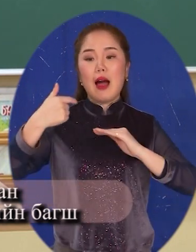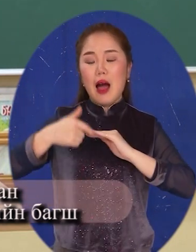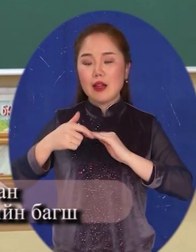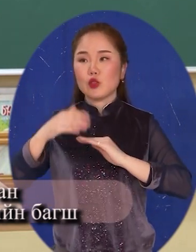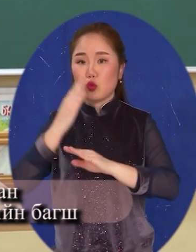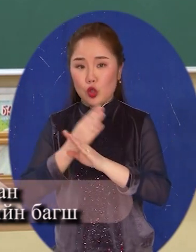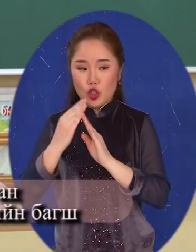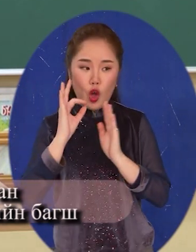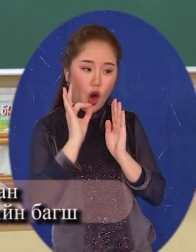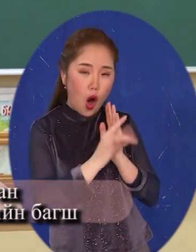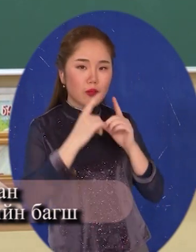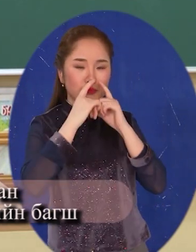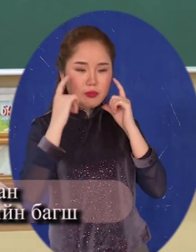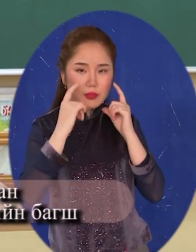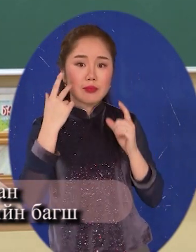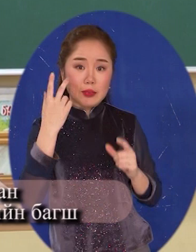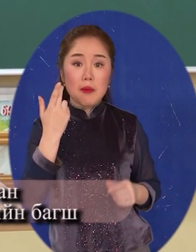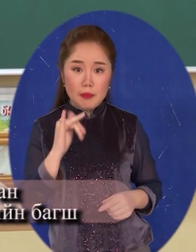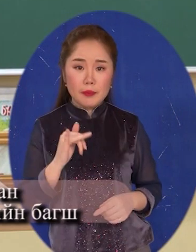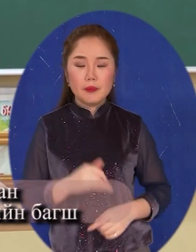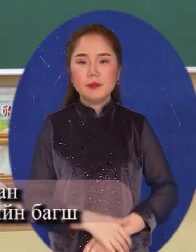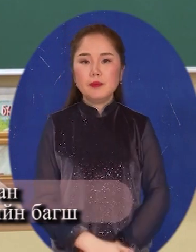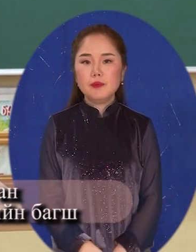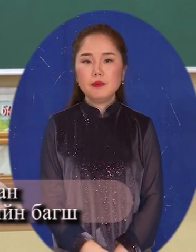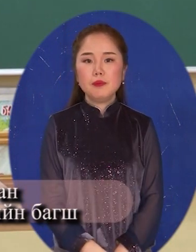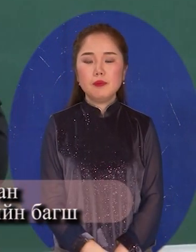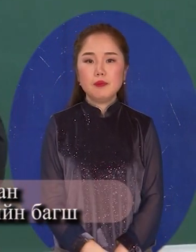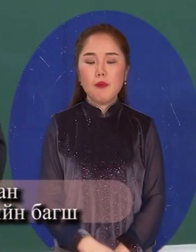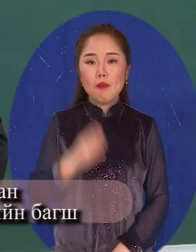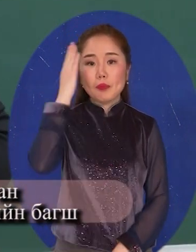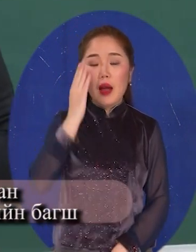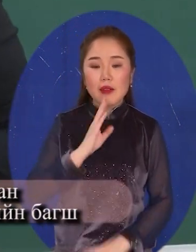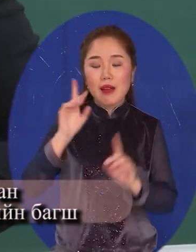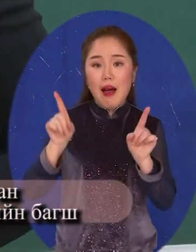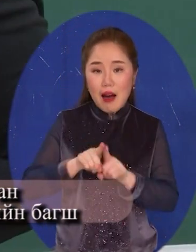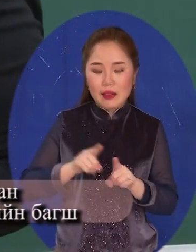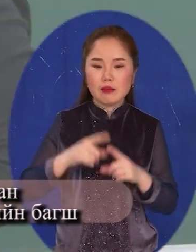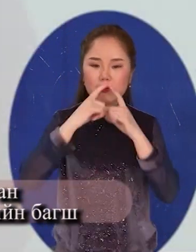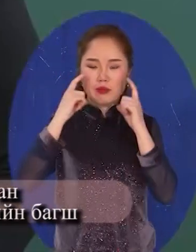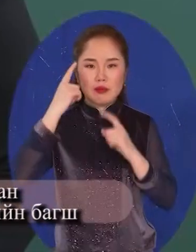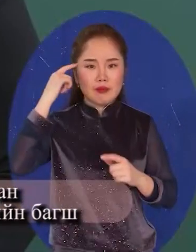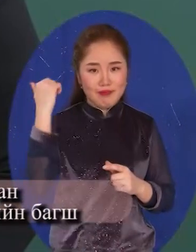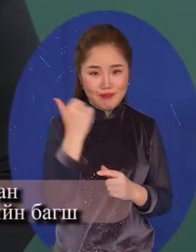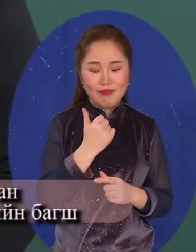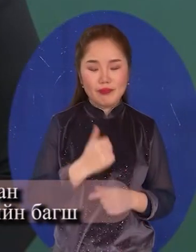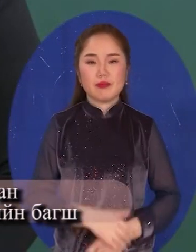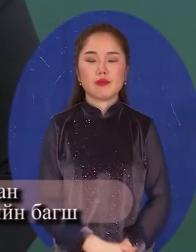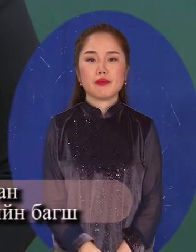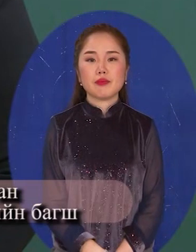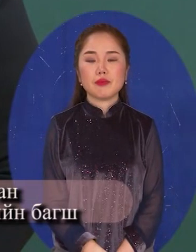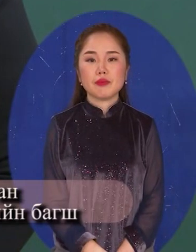қояйын. Сіздер сыртқа шыққан кезде үнемі бетперде тағып жүріңіздер. Ата-аналар, сіздер де бетперде тағып